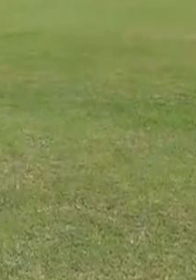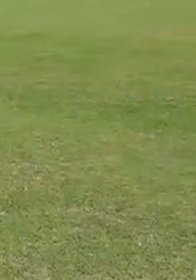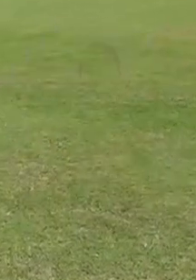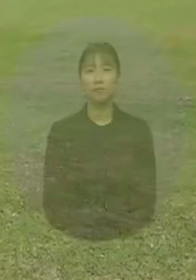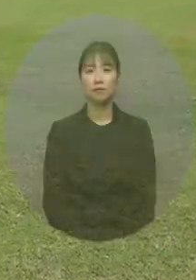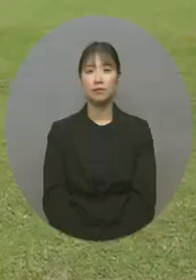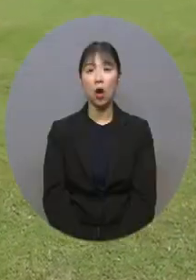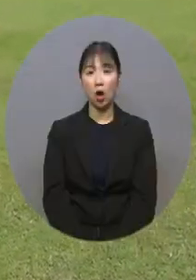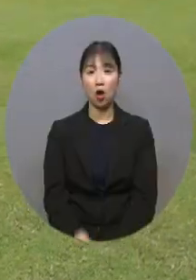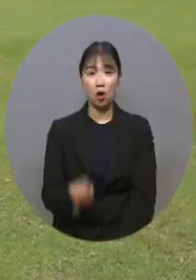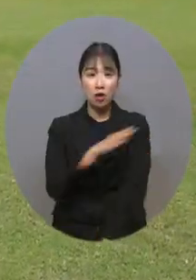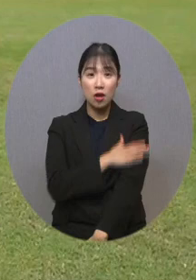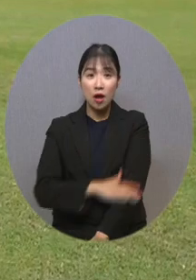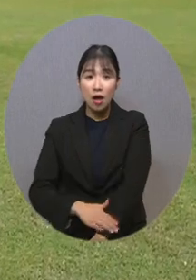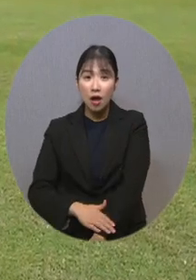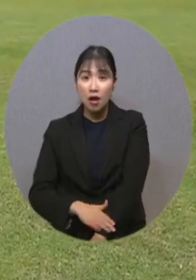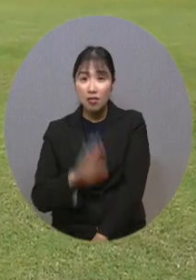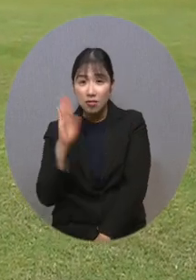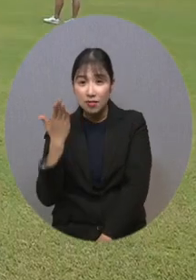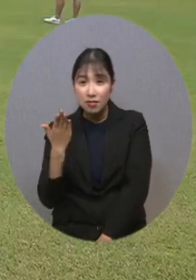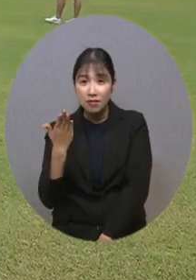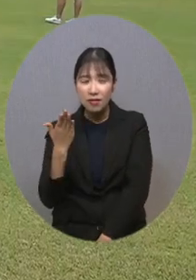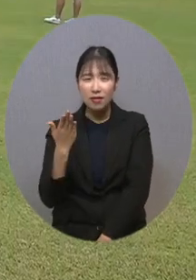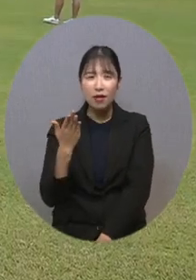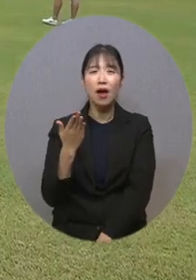잘 갔지? 아, 언니, 근데.